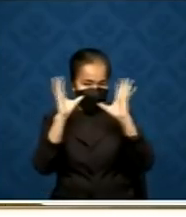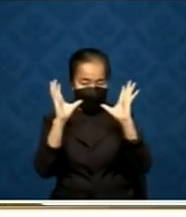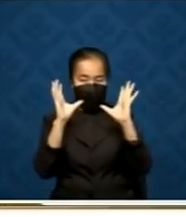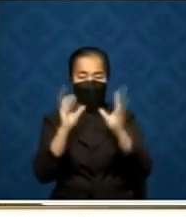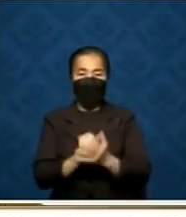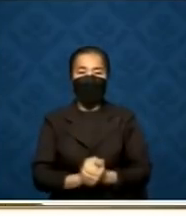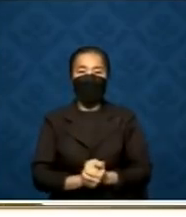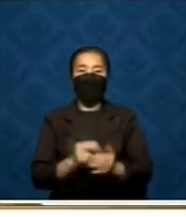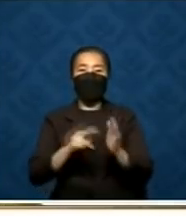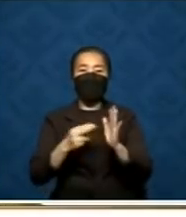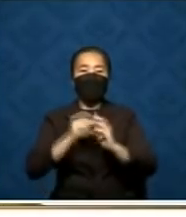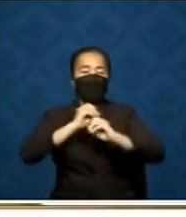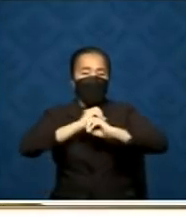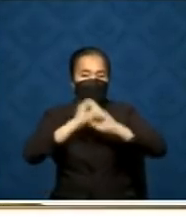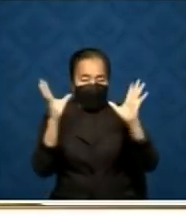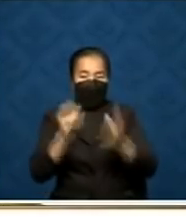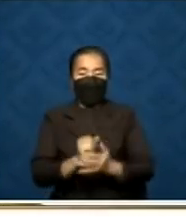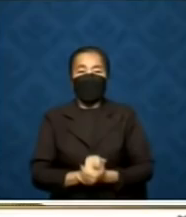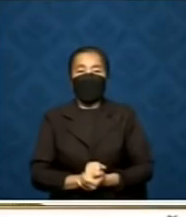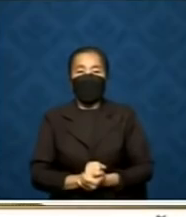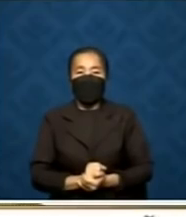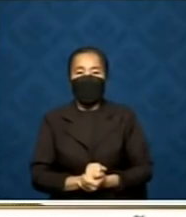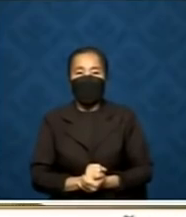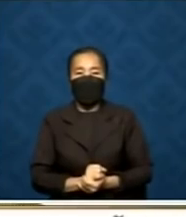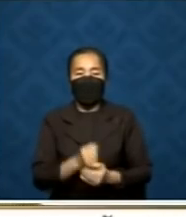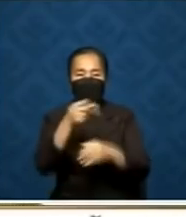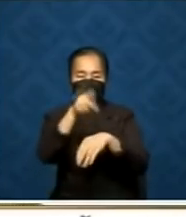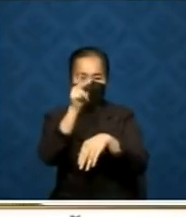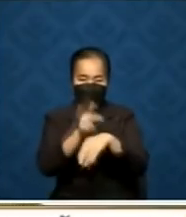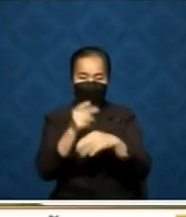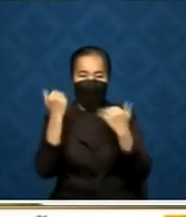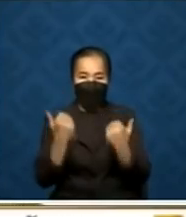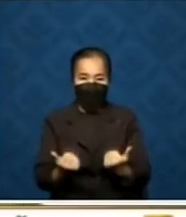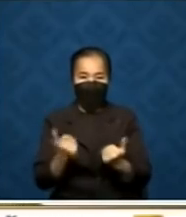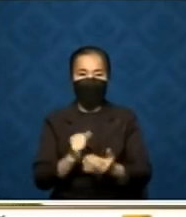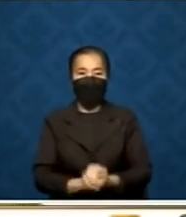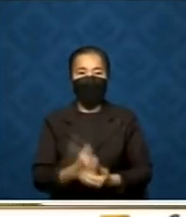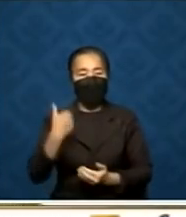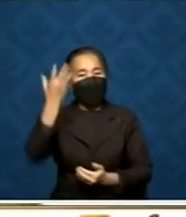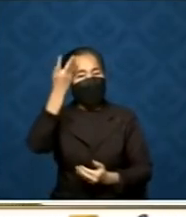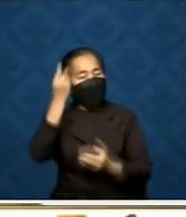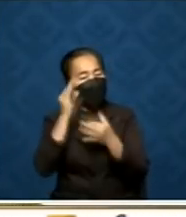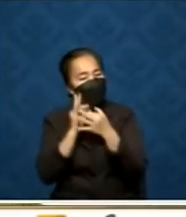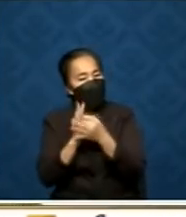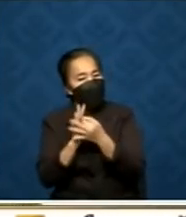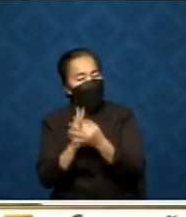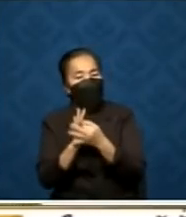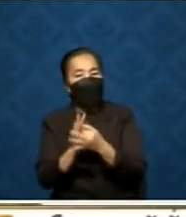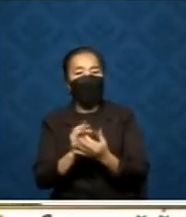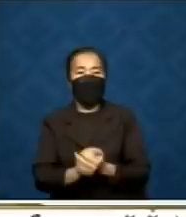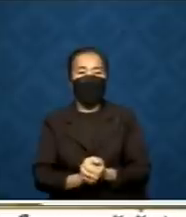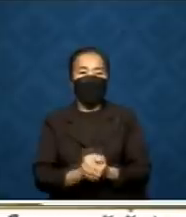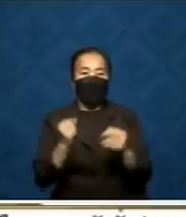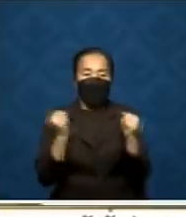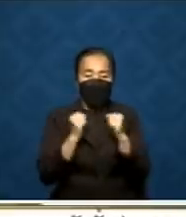ส่งสัญญาณเป็นภาพหลอนมีคนนั้นทำเวลาดีกว่าโลครับทุกวันนี้หนึ่งกังวลความกังวลความกลัวตาย